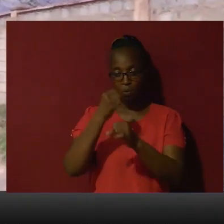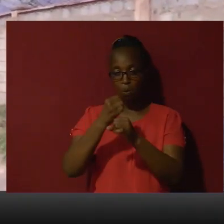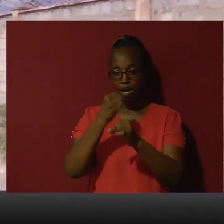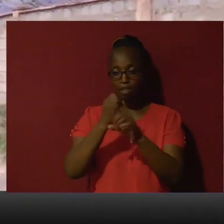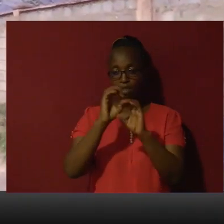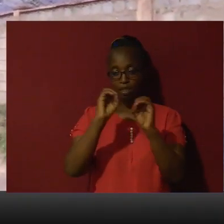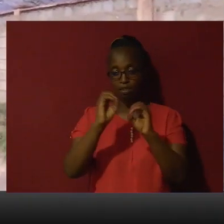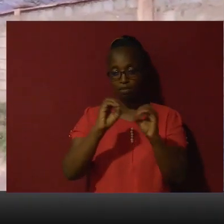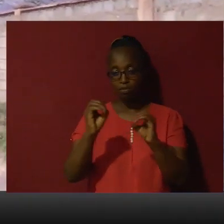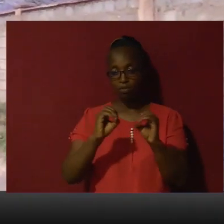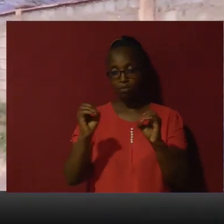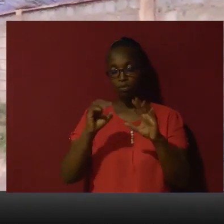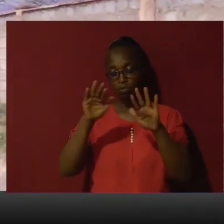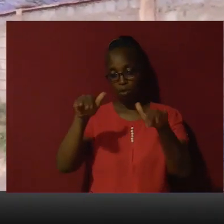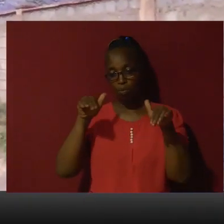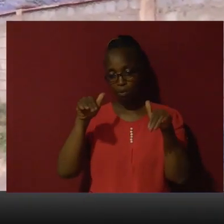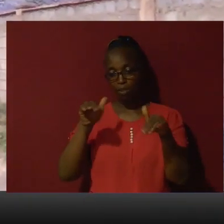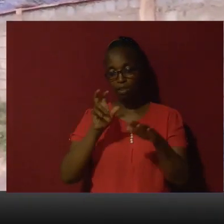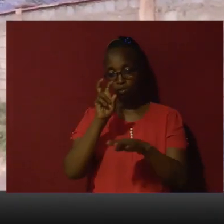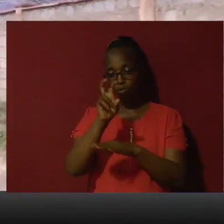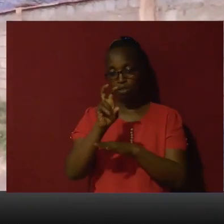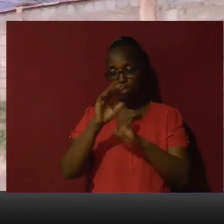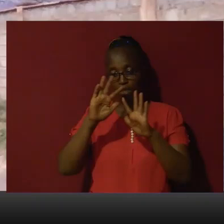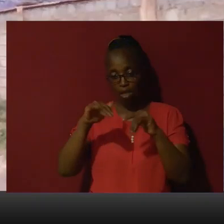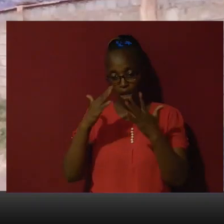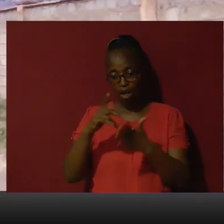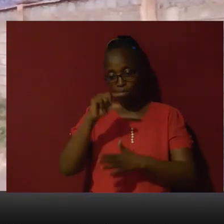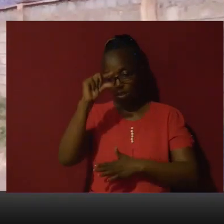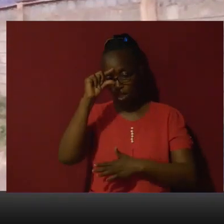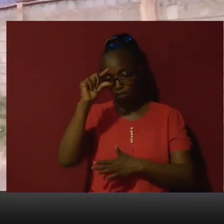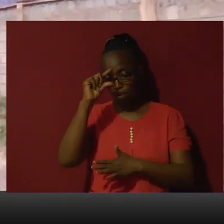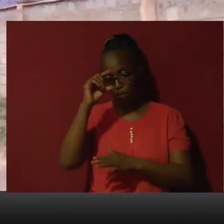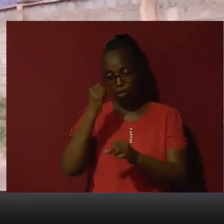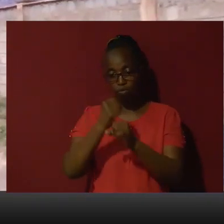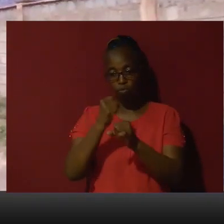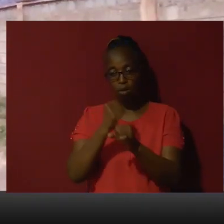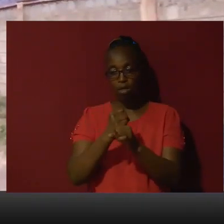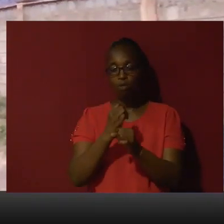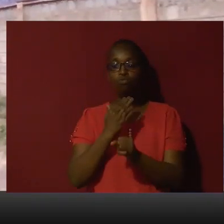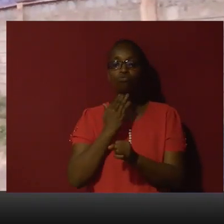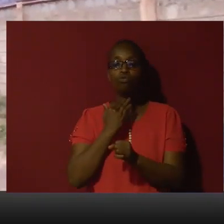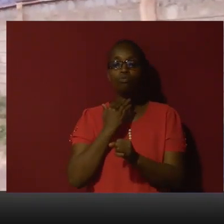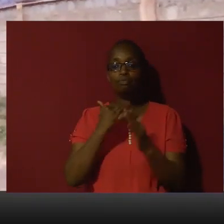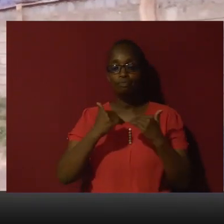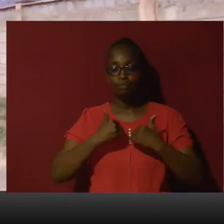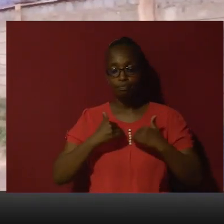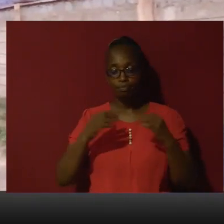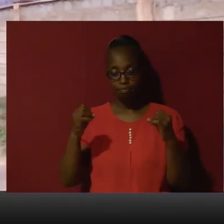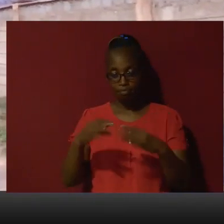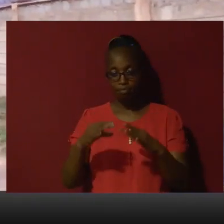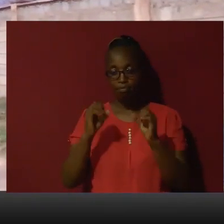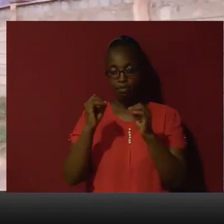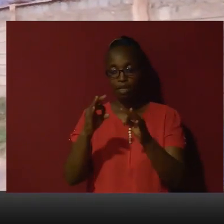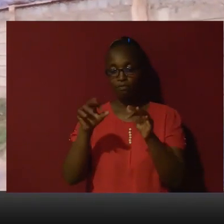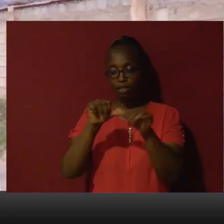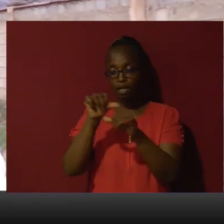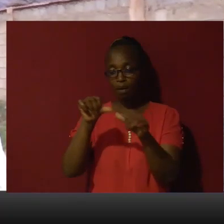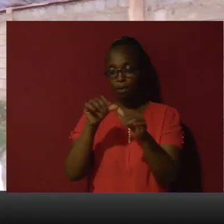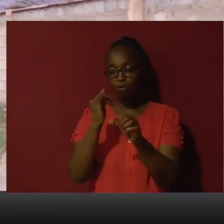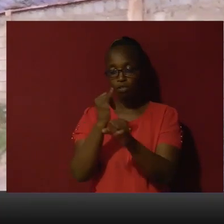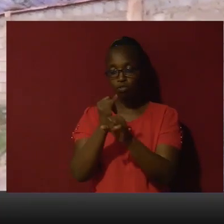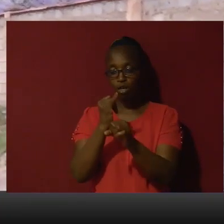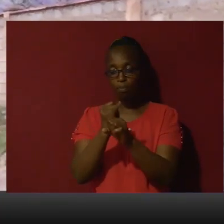tungoje tuone vile serikali itasukumwa sasa. Ila tunataka wacha kukue tu na uwazi, kama ni kazi wacha